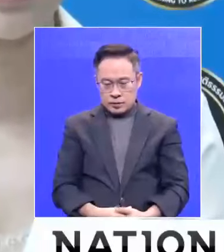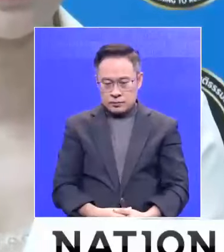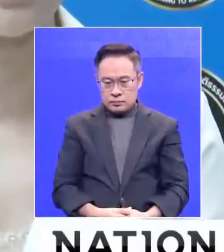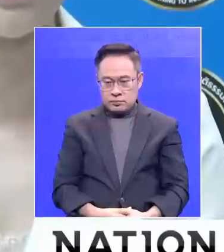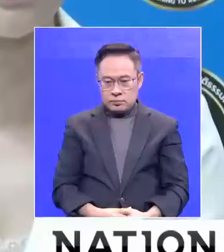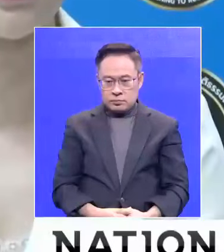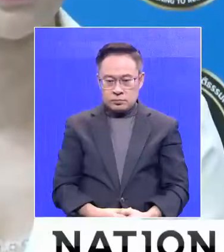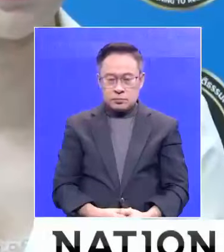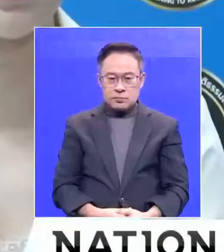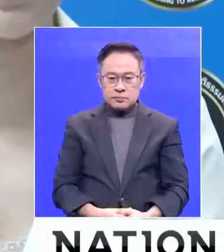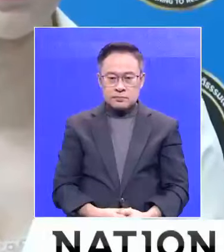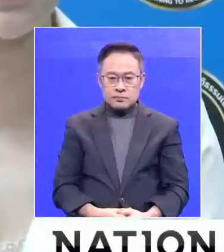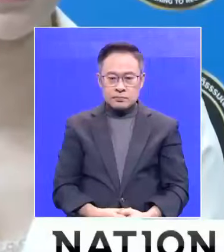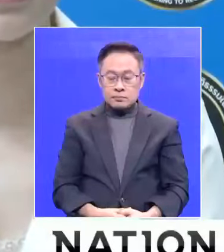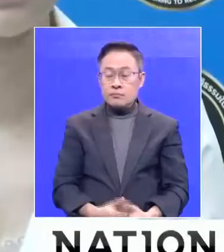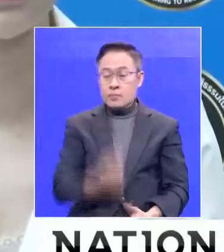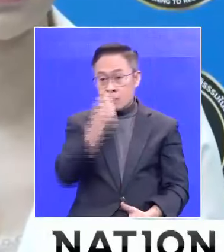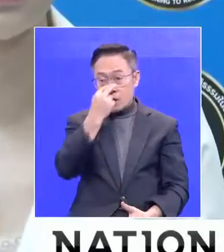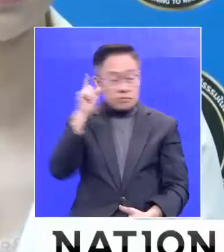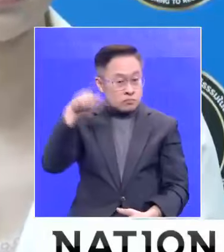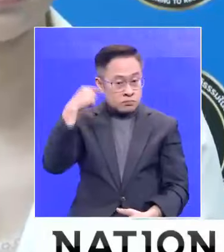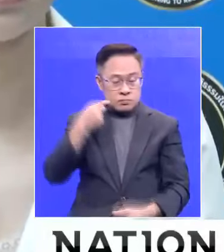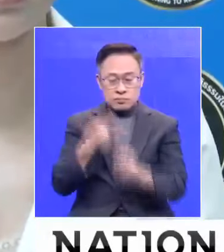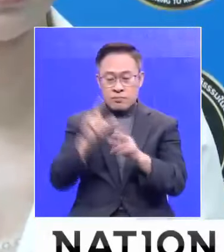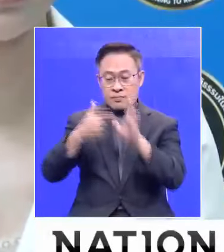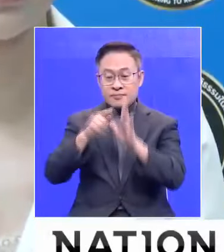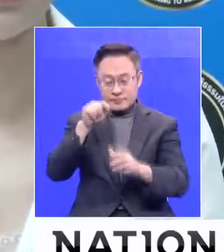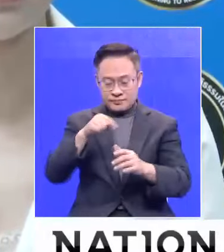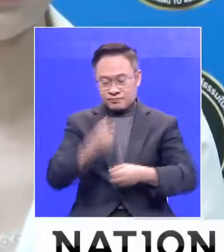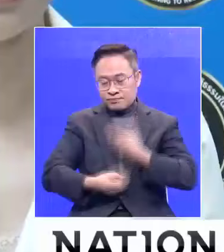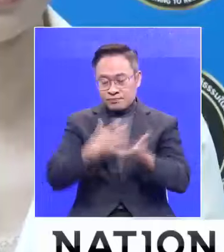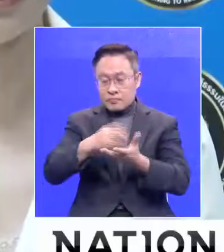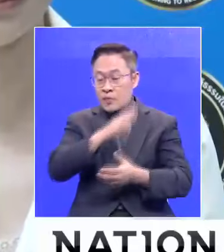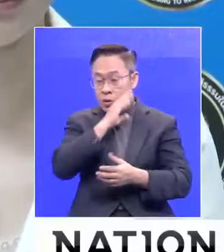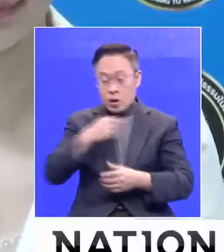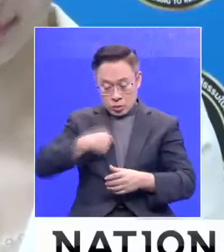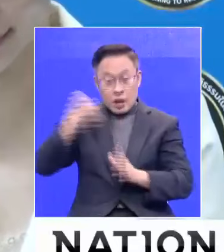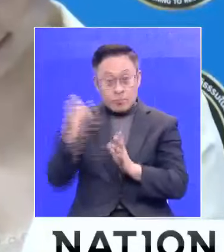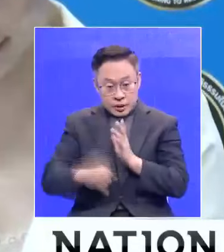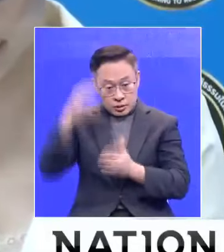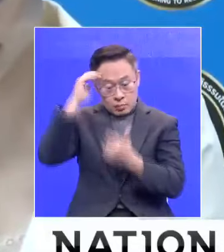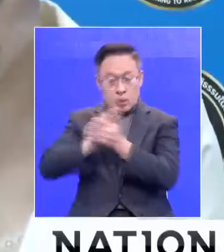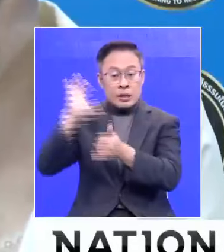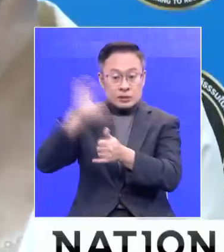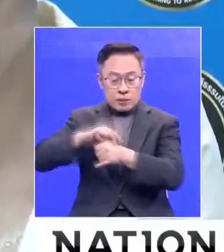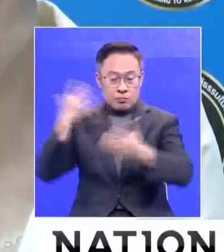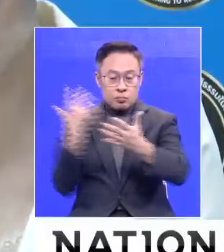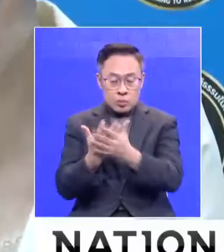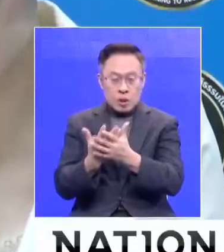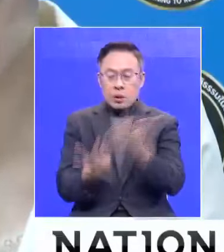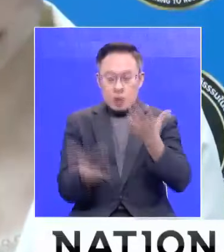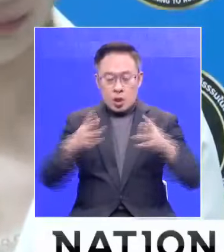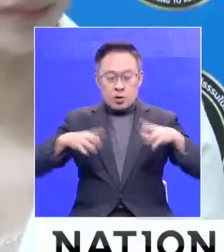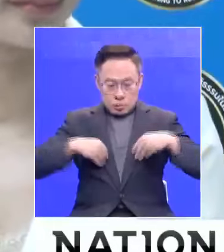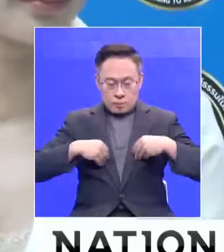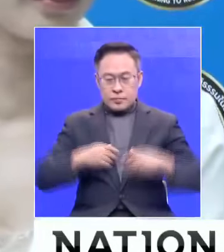นอกจากนี้ยังเปิดเผยด้วยนะครับว่าหากจะต้องถูกดำเนินคดีก็ยอมนะครับแต่ฝากนะครับว่าอย่าทำแบบนี้กับใครเธอยังได้ถ